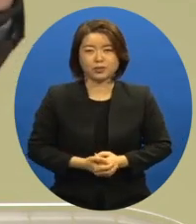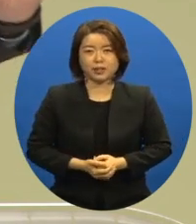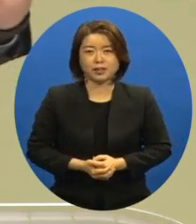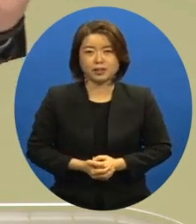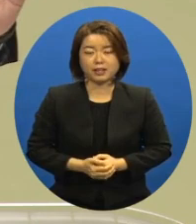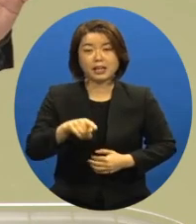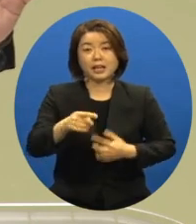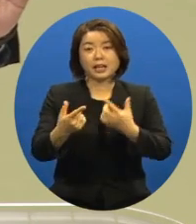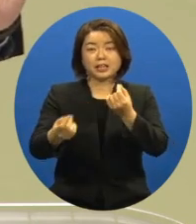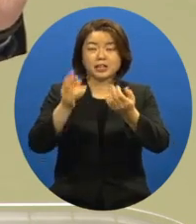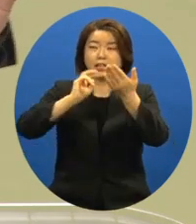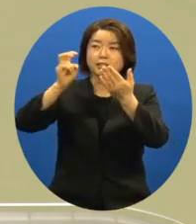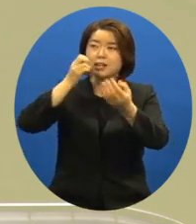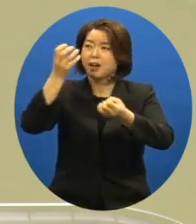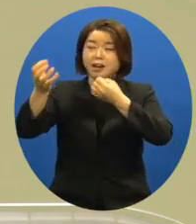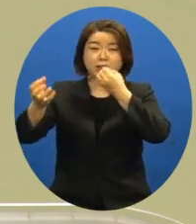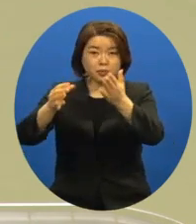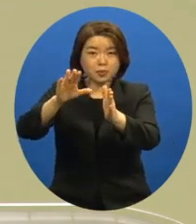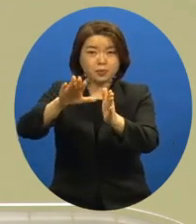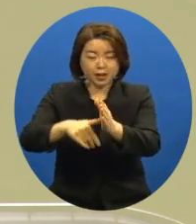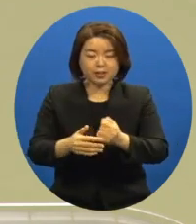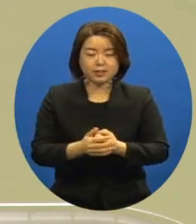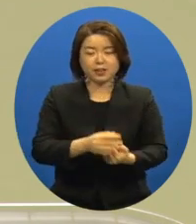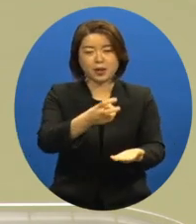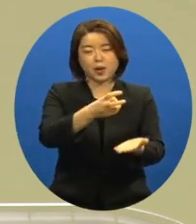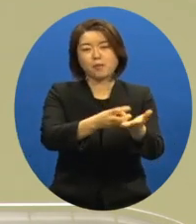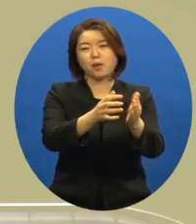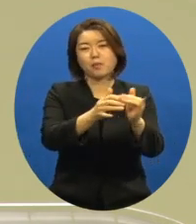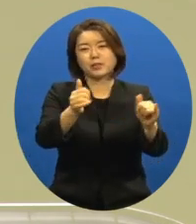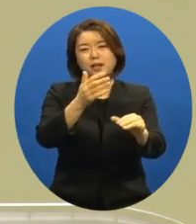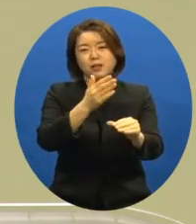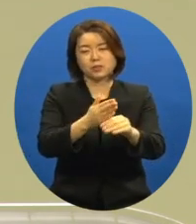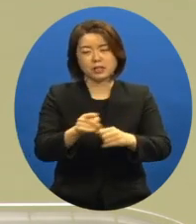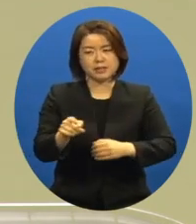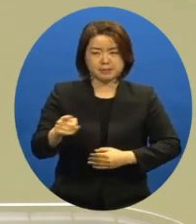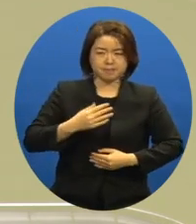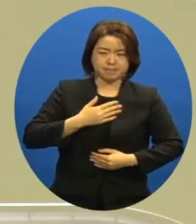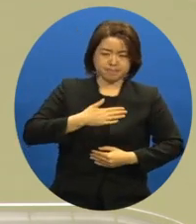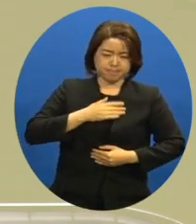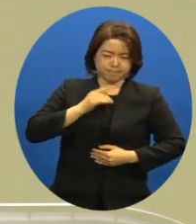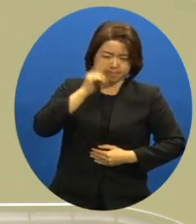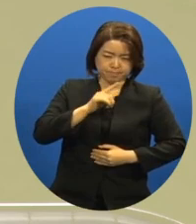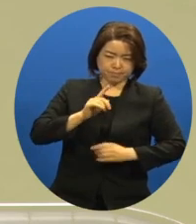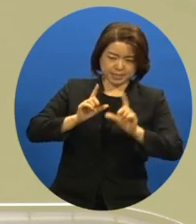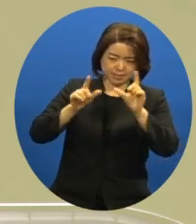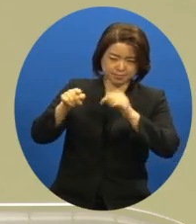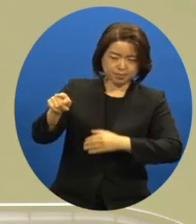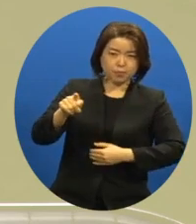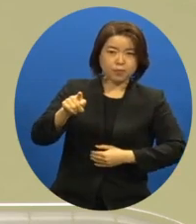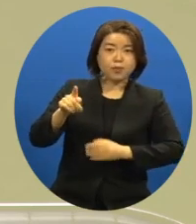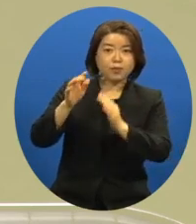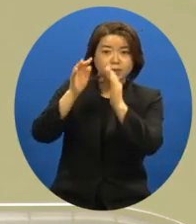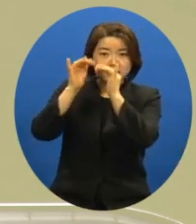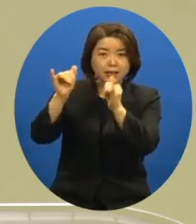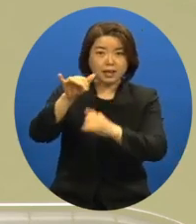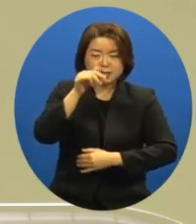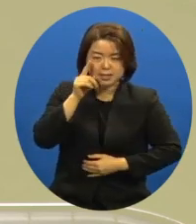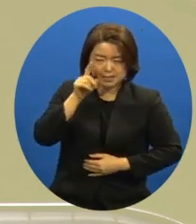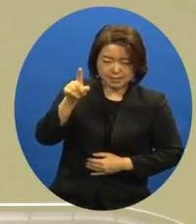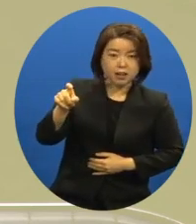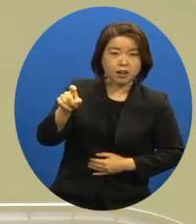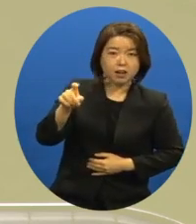그렇게 찬송을 할 때에 바리새인들 중에는 아주 기분이 나쁘게 그 모습을 본 이들이 있었습니다.